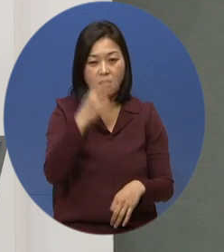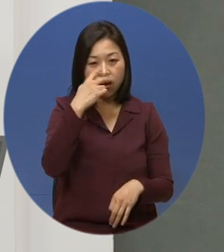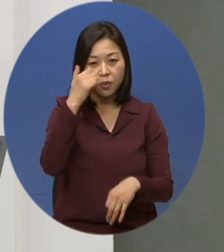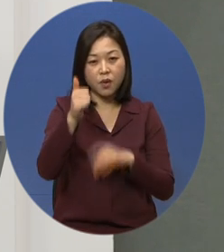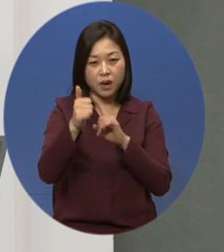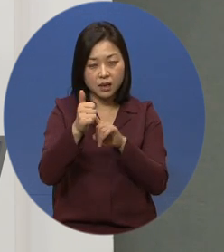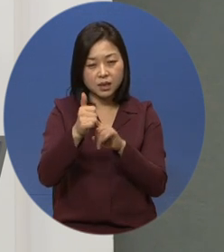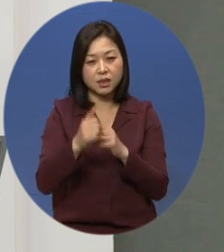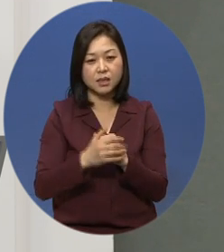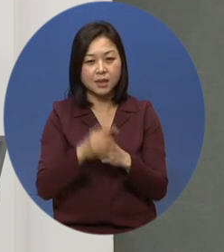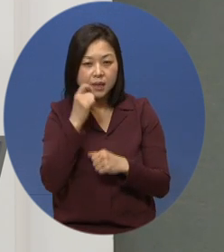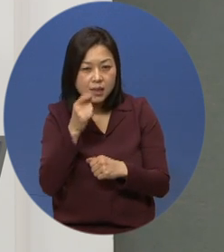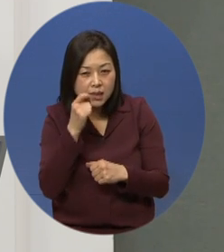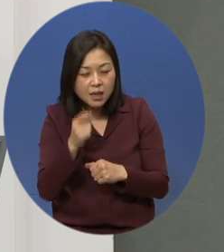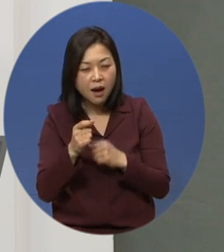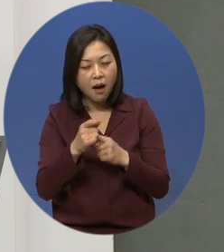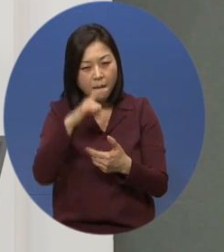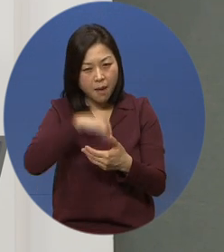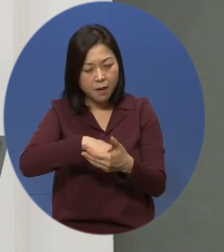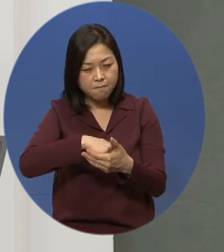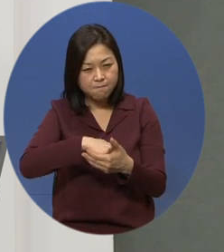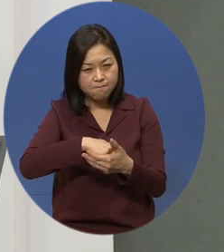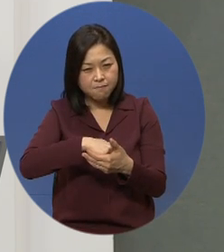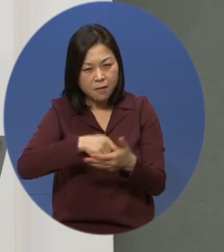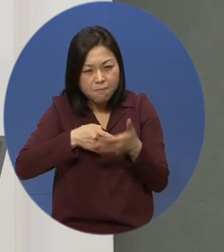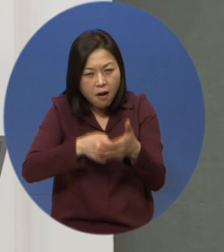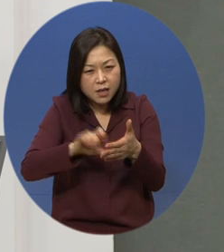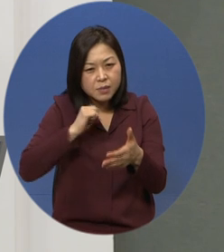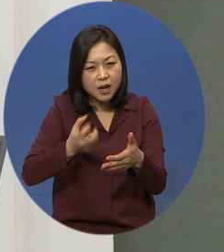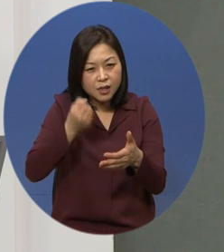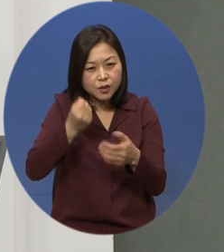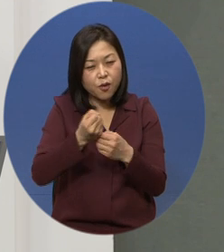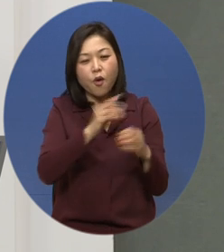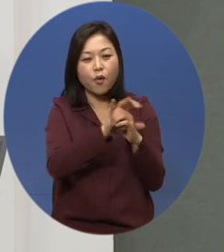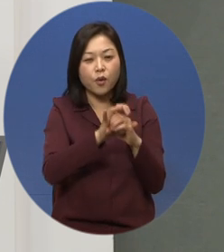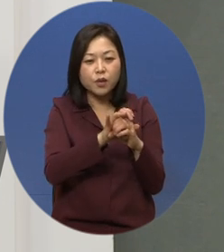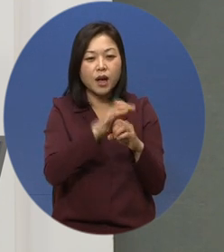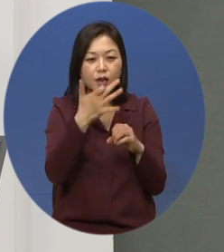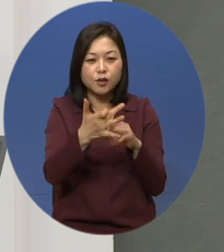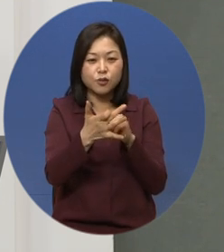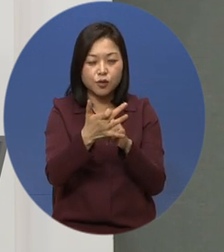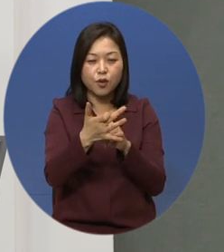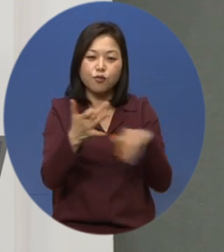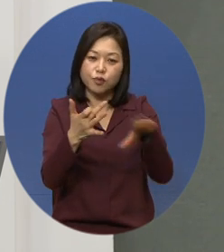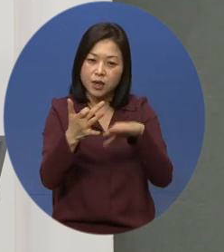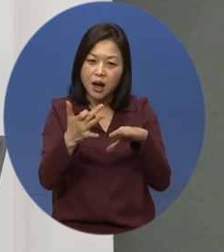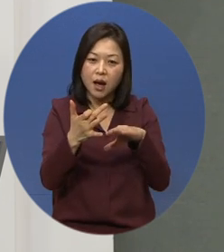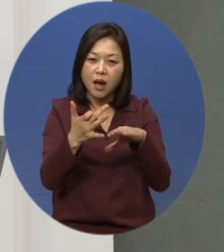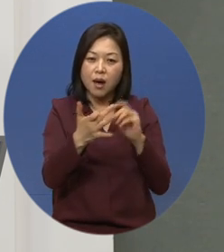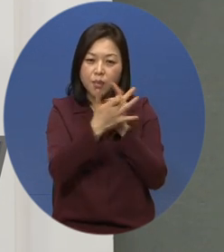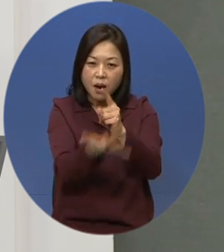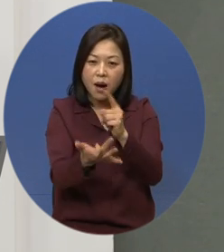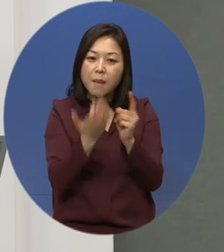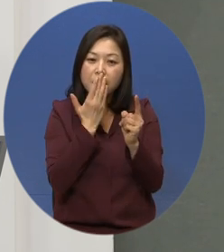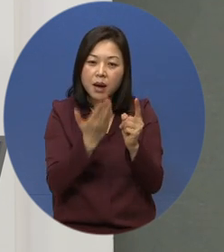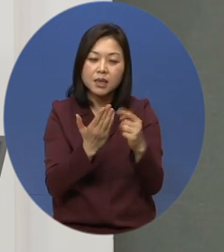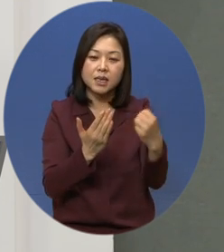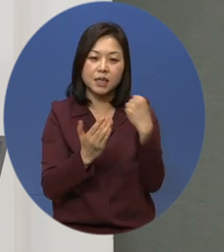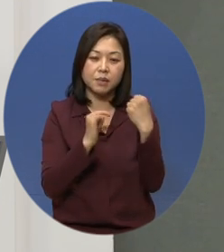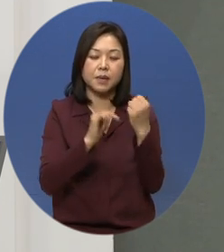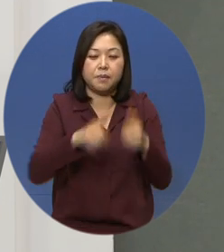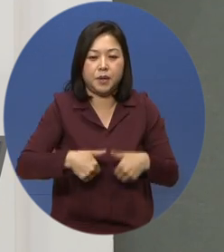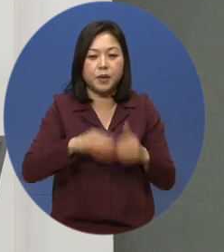집념과 2g 력으로 코로나 1 구도 우리가 아 물리치는 힘이